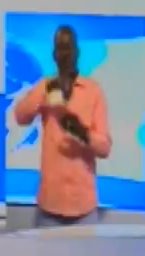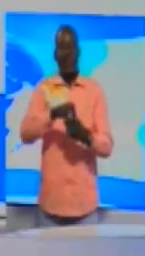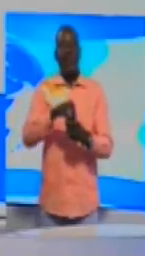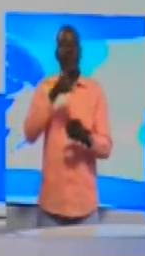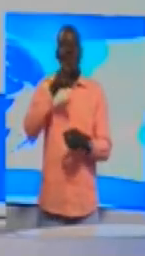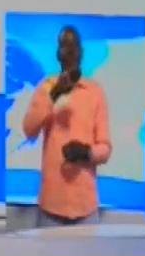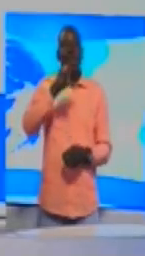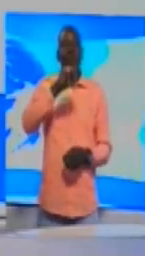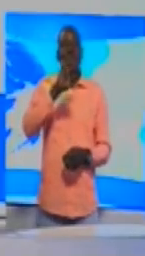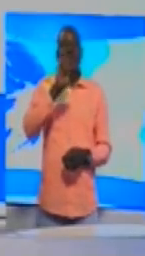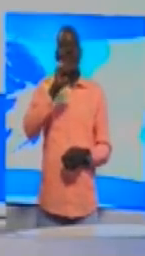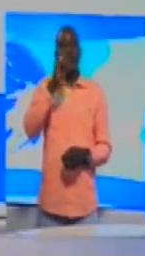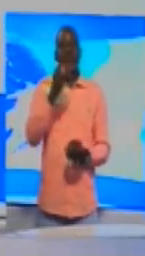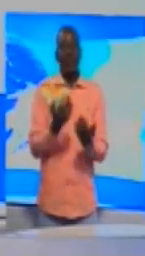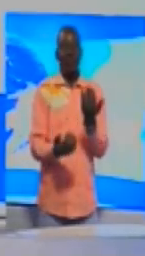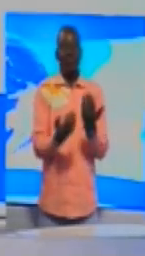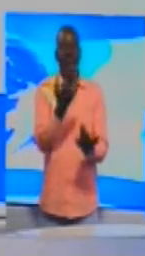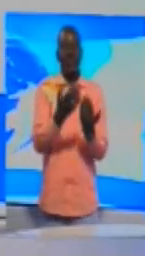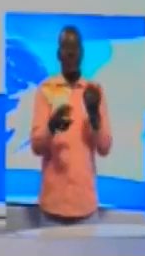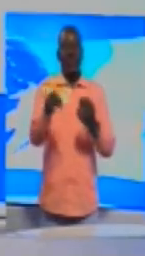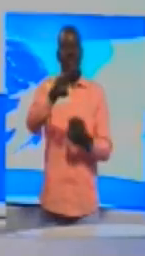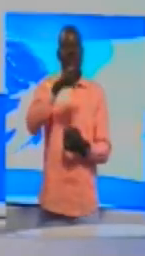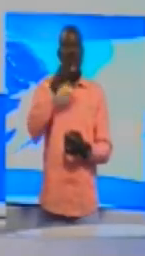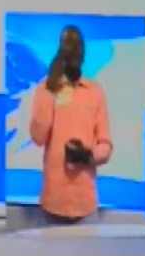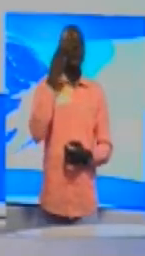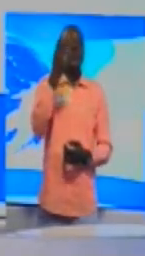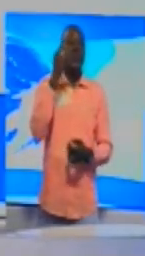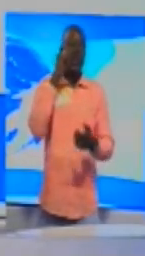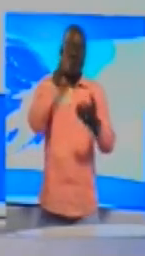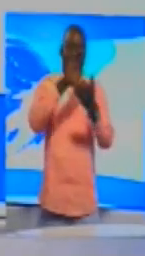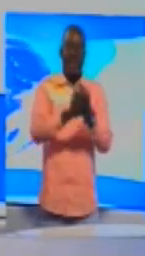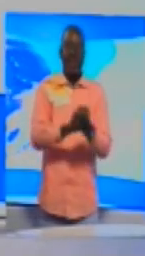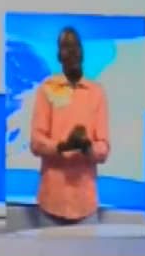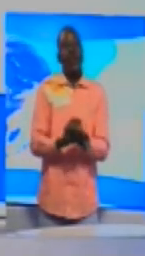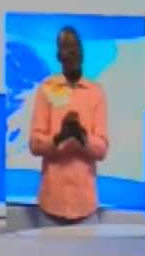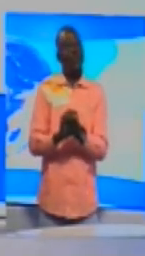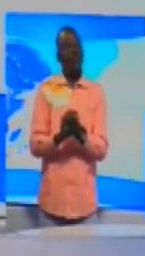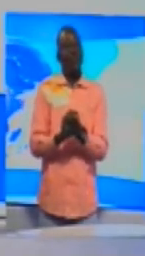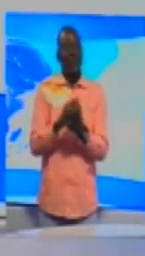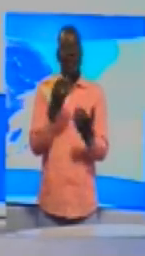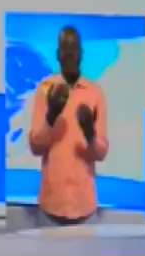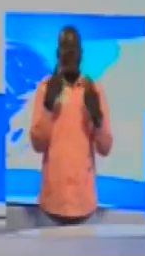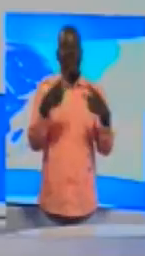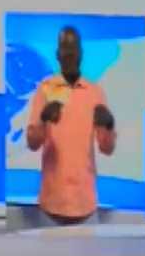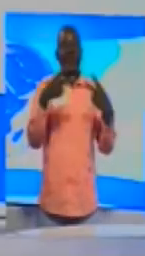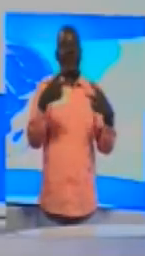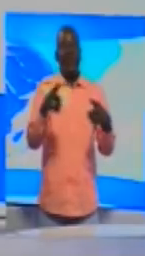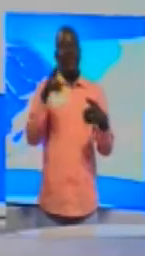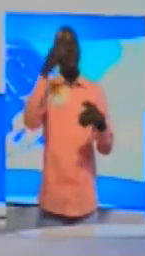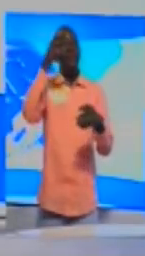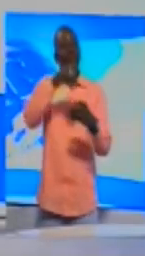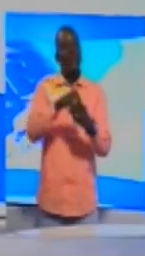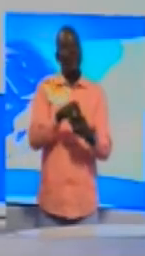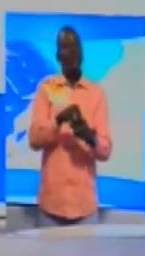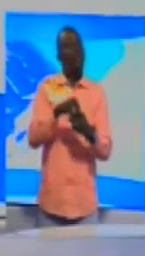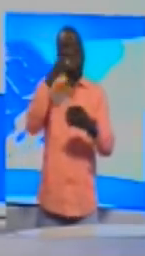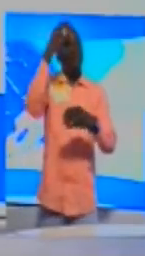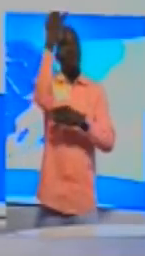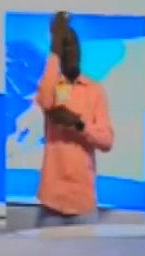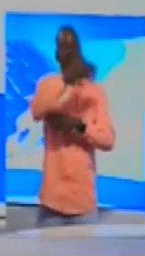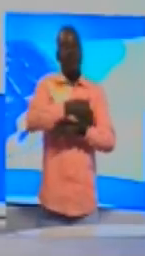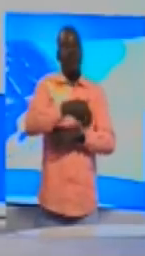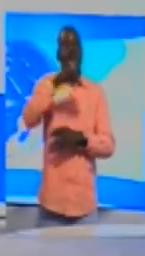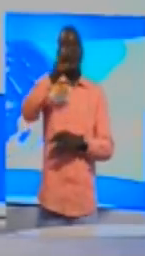rognier bouilli. Vous avez certainement vu des femmes vendre le komboula donc au péage de Sapaga ou dans